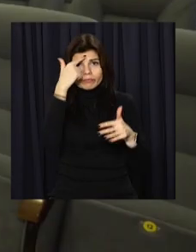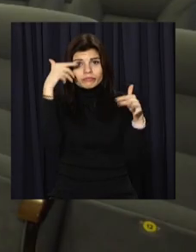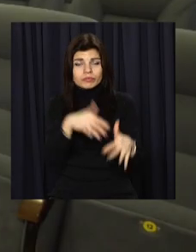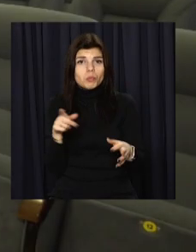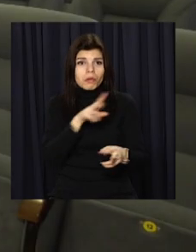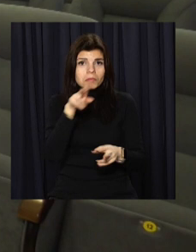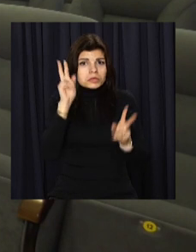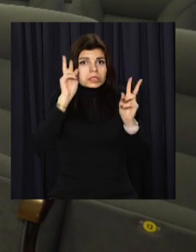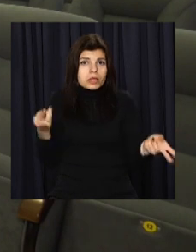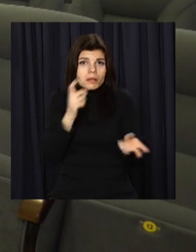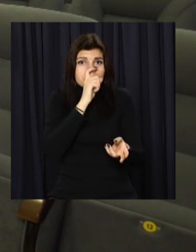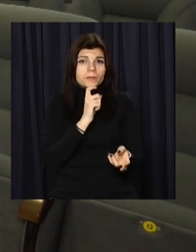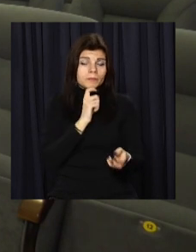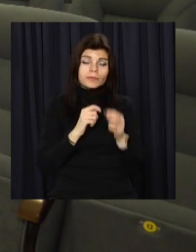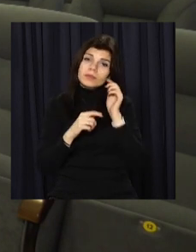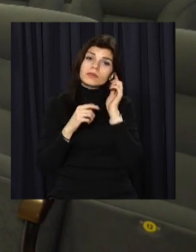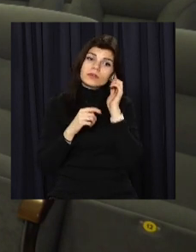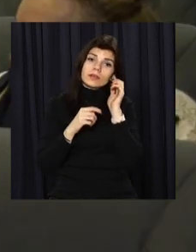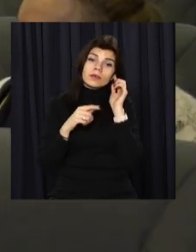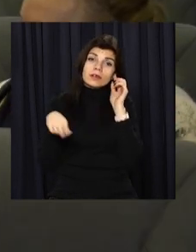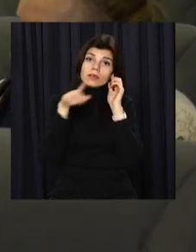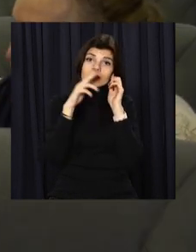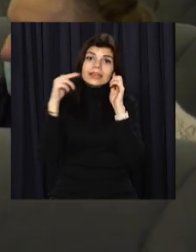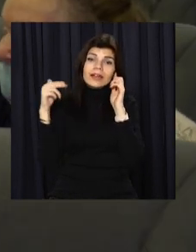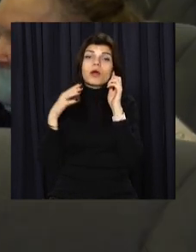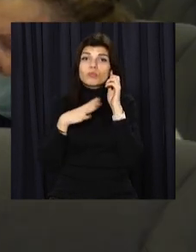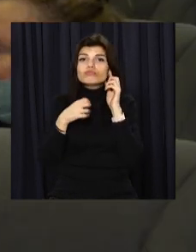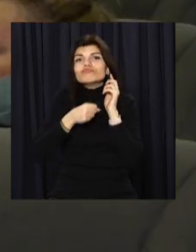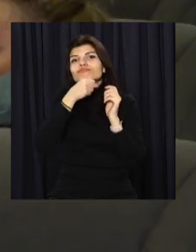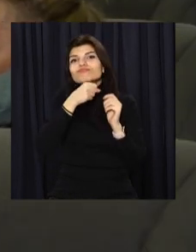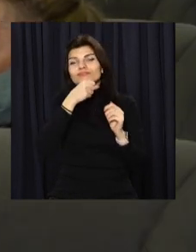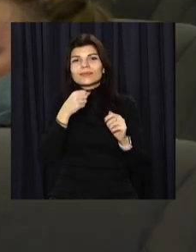шахрайства. Лекцію прослухали зо 20 дніпрянок золотого